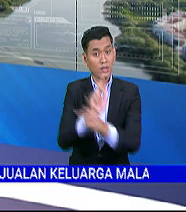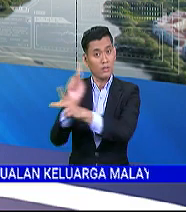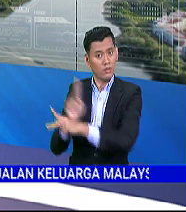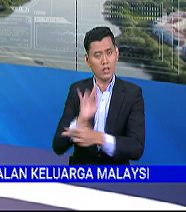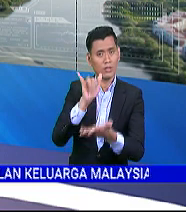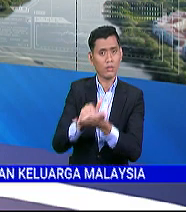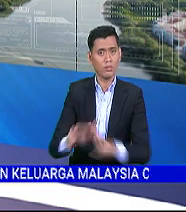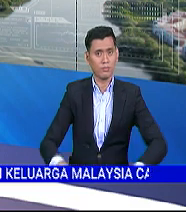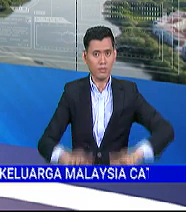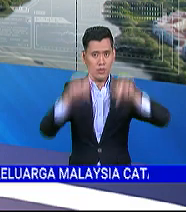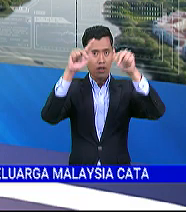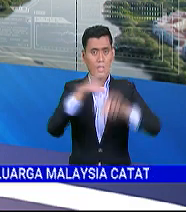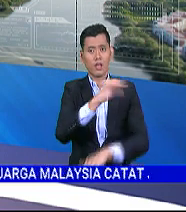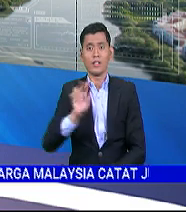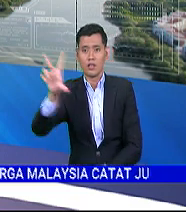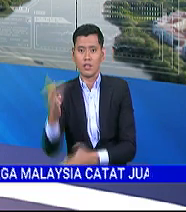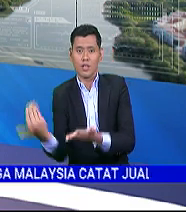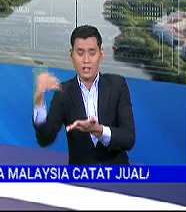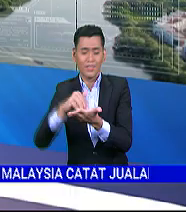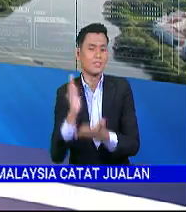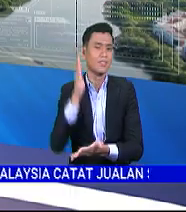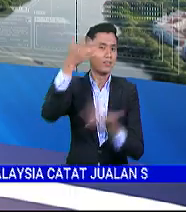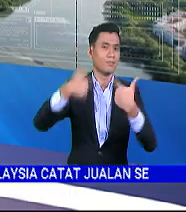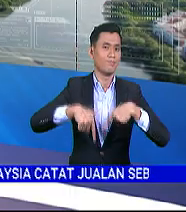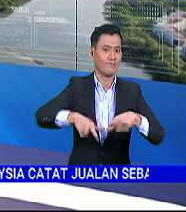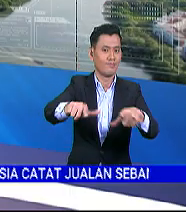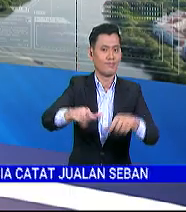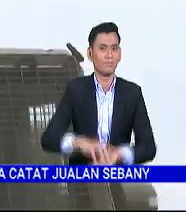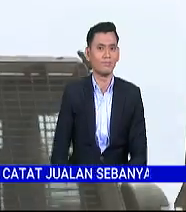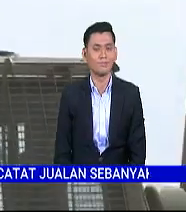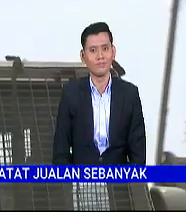dalam pembinaan, sementara 3 lagi bakal dilaksanakan.